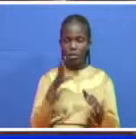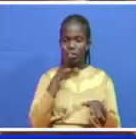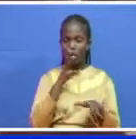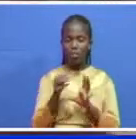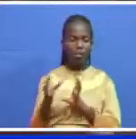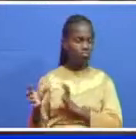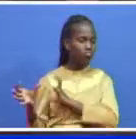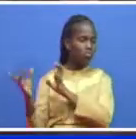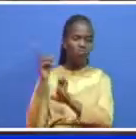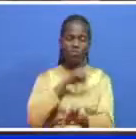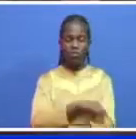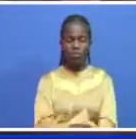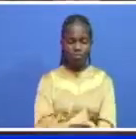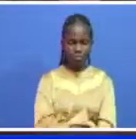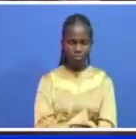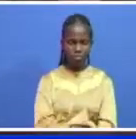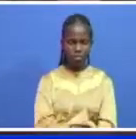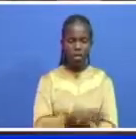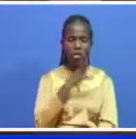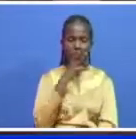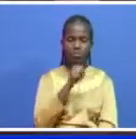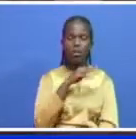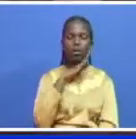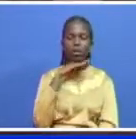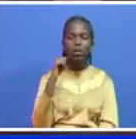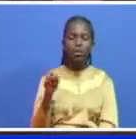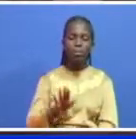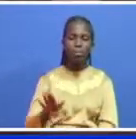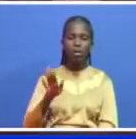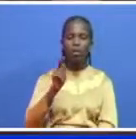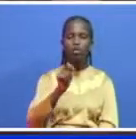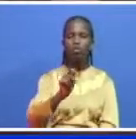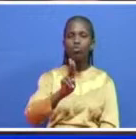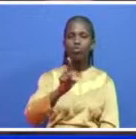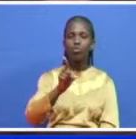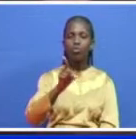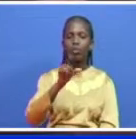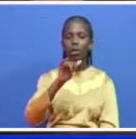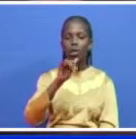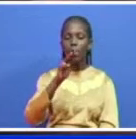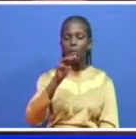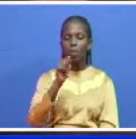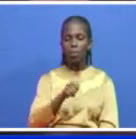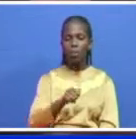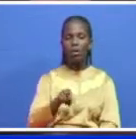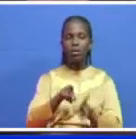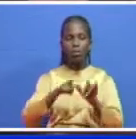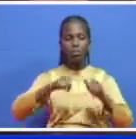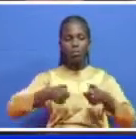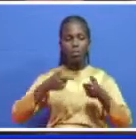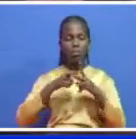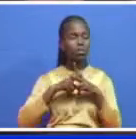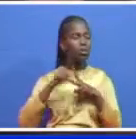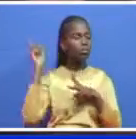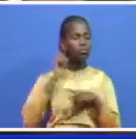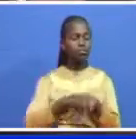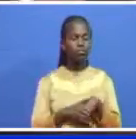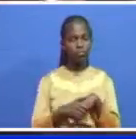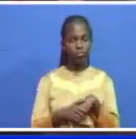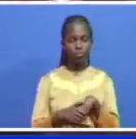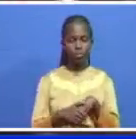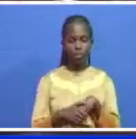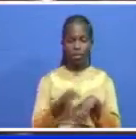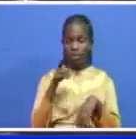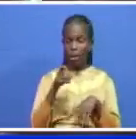kabisa kabisa, wakaenda wakamua hiyo mali inaitwa Tulima. Na wakaenda na pikipiki kabisa. Na hiyo ni